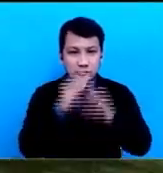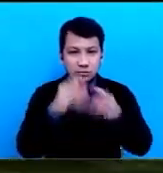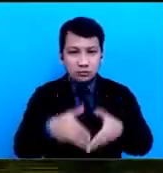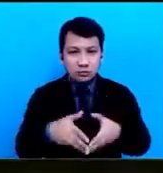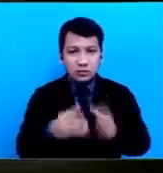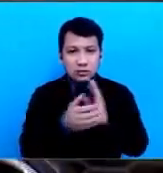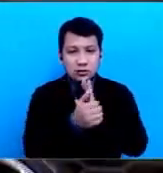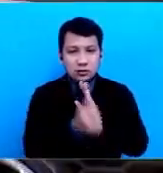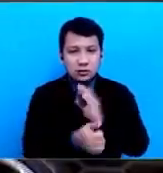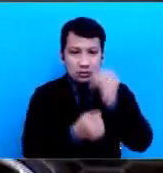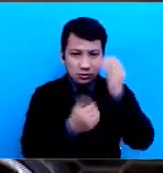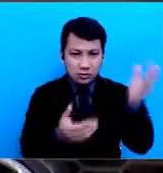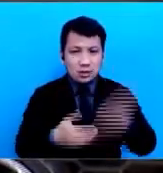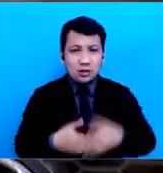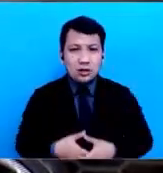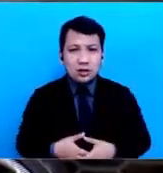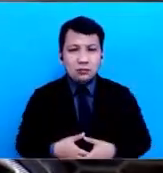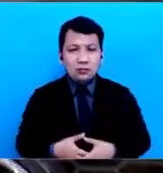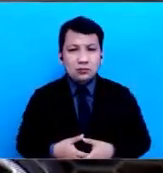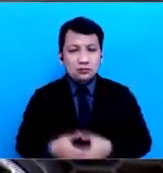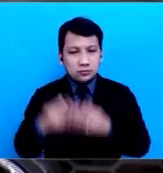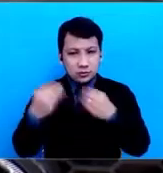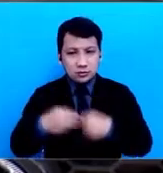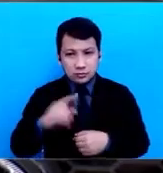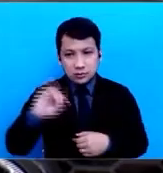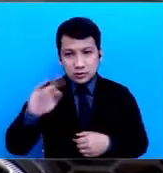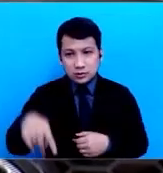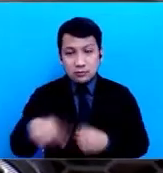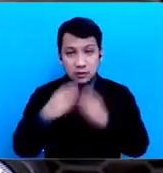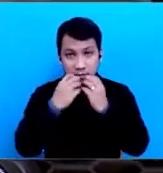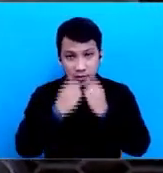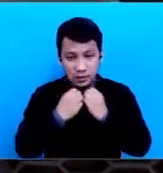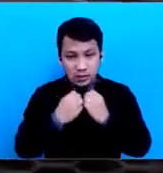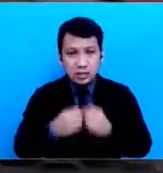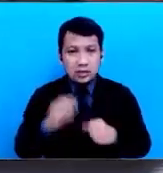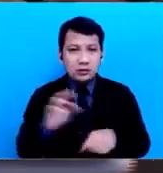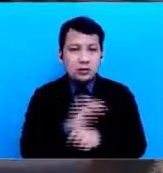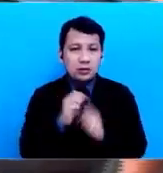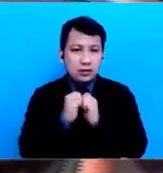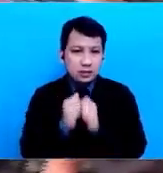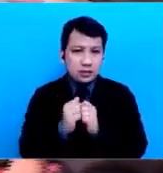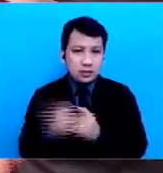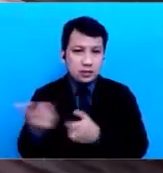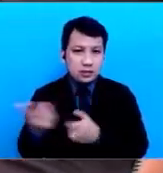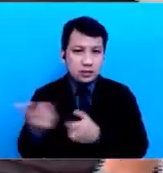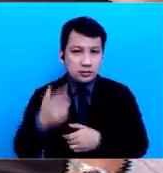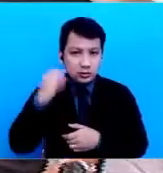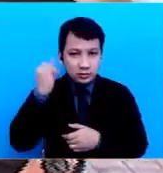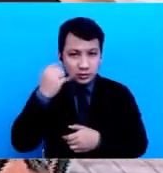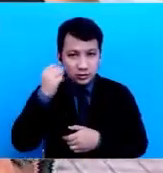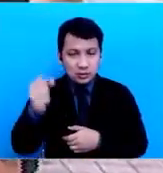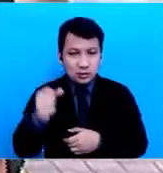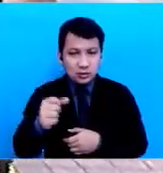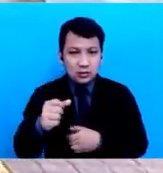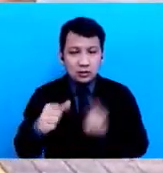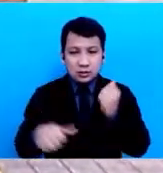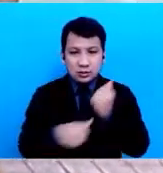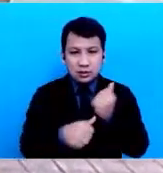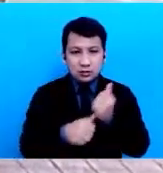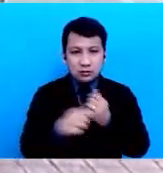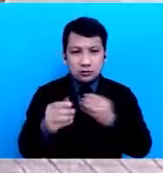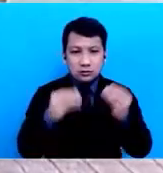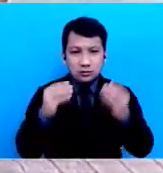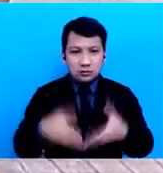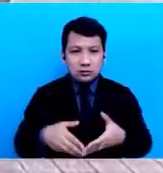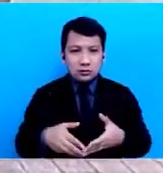eksperto. Para bigyan tayo ng tips sa pagtitipid ng gasolina, kasama natin ngayon si Jason Tulio, ang Assistant Managing Editor ng